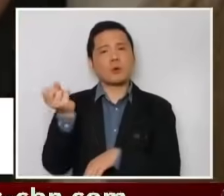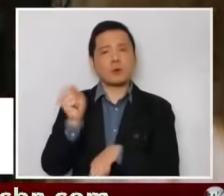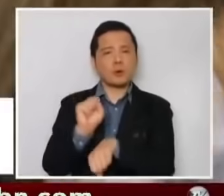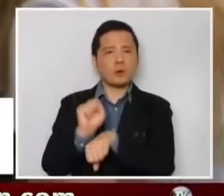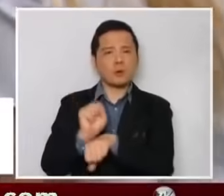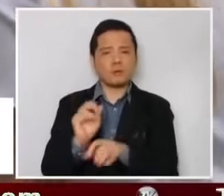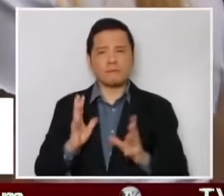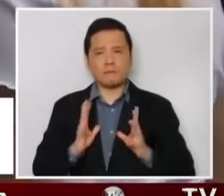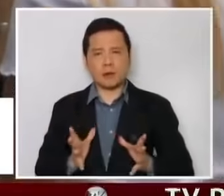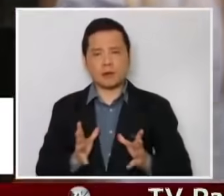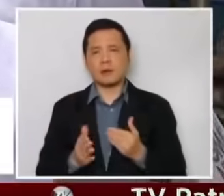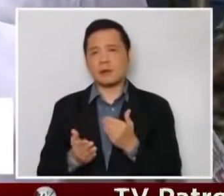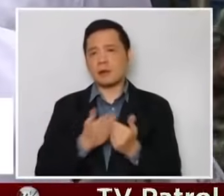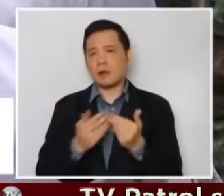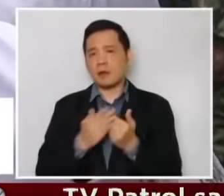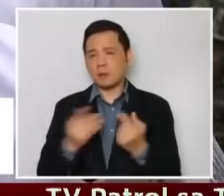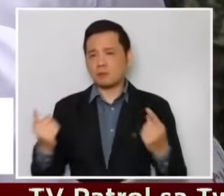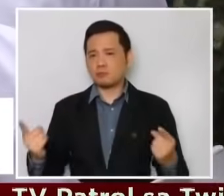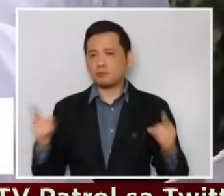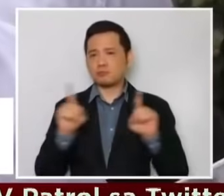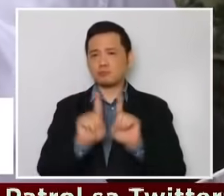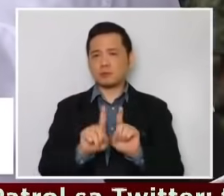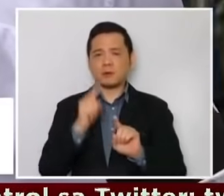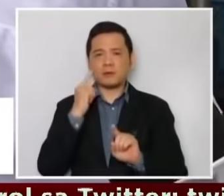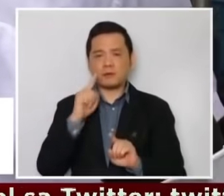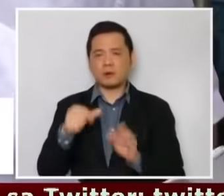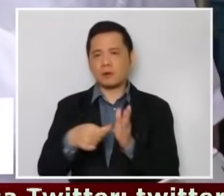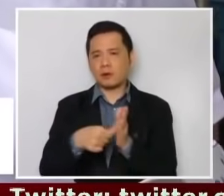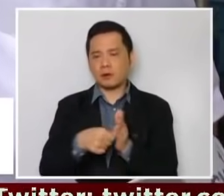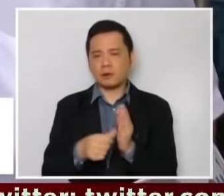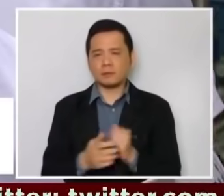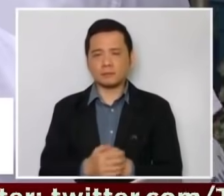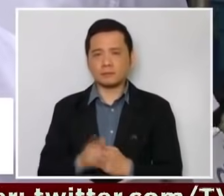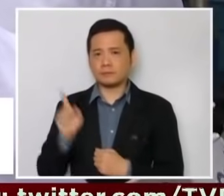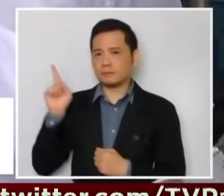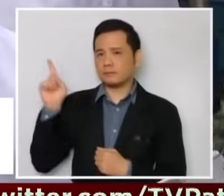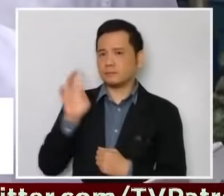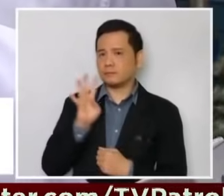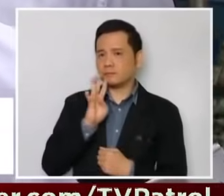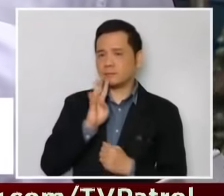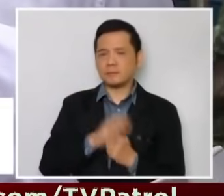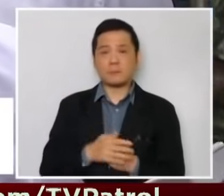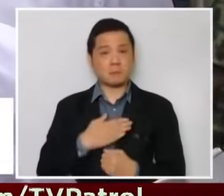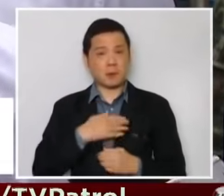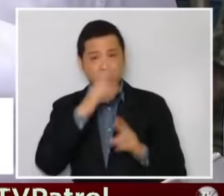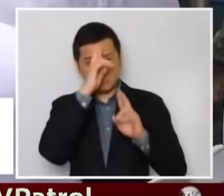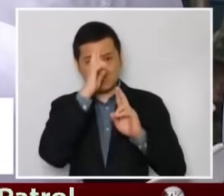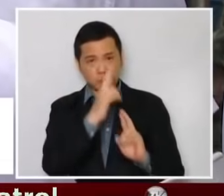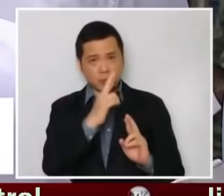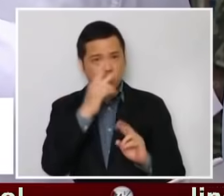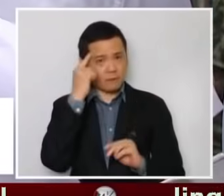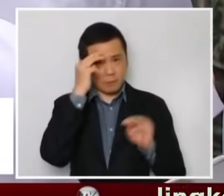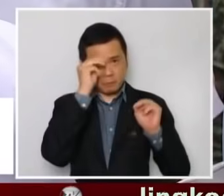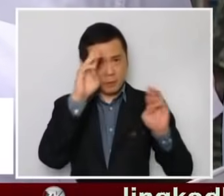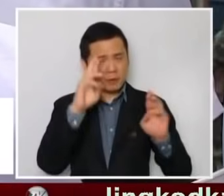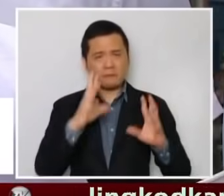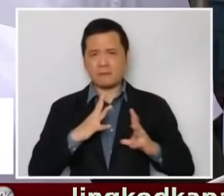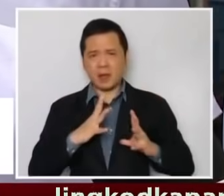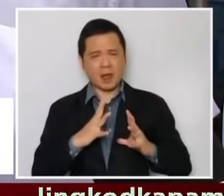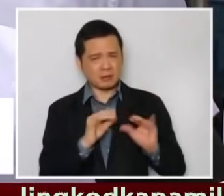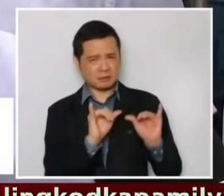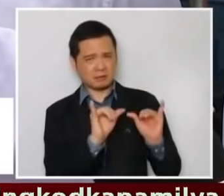silang kandidato sa halalan. Yung pong respeto ko po sa ating po Mayor, hindi po mawawala po yan. Kahit po sabihin na kung